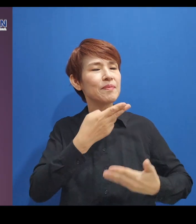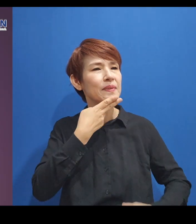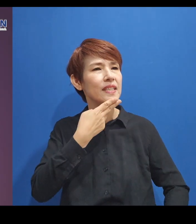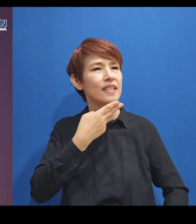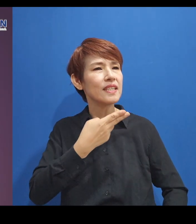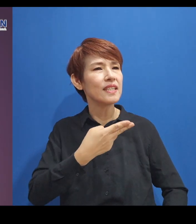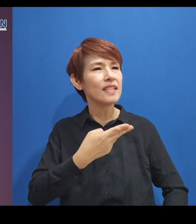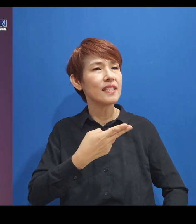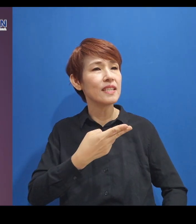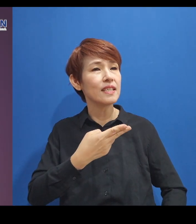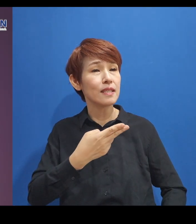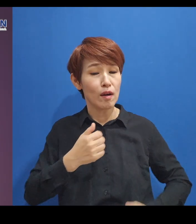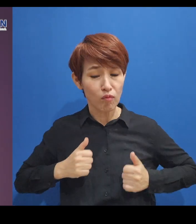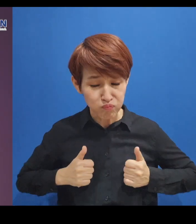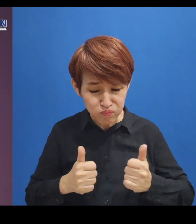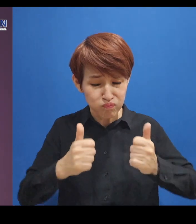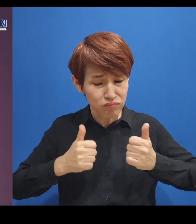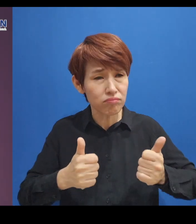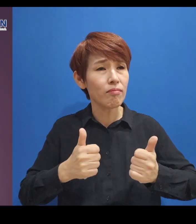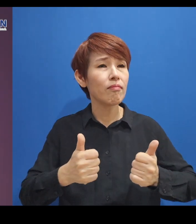그래서 존중해 드릴 수가 없어.